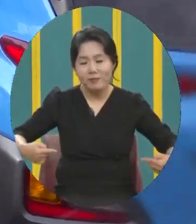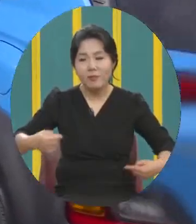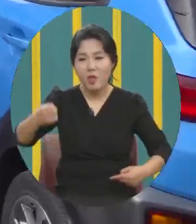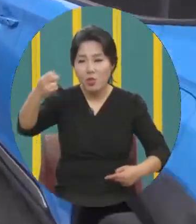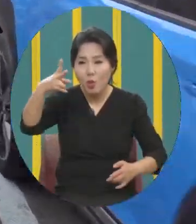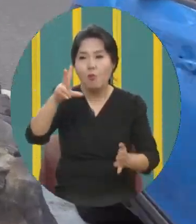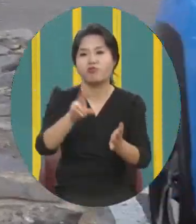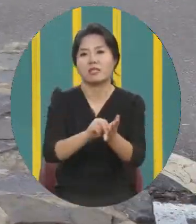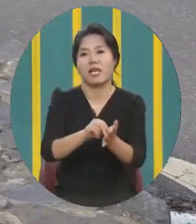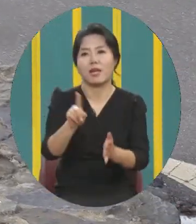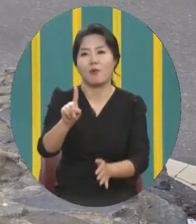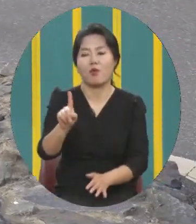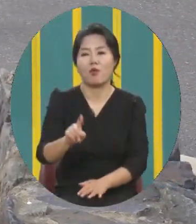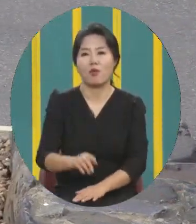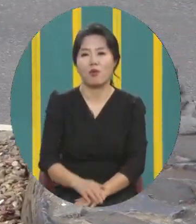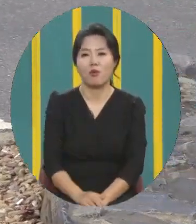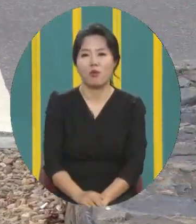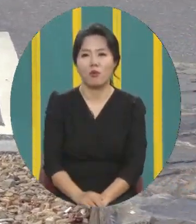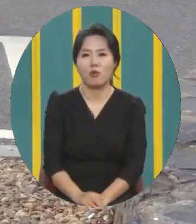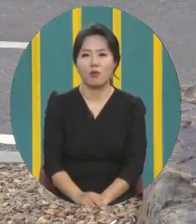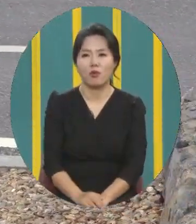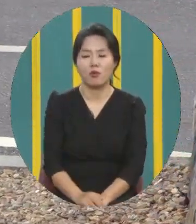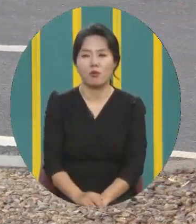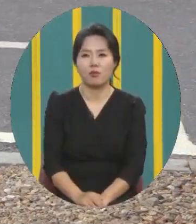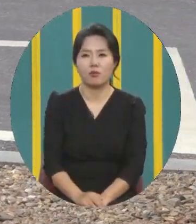문제가 기다리고 있습니다.